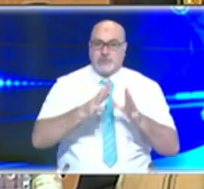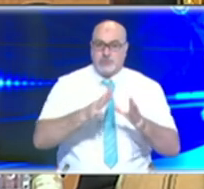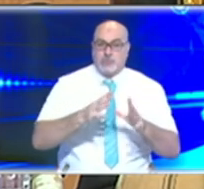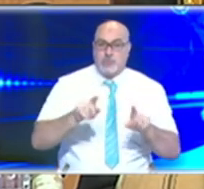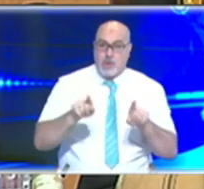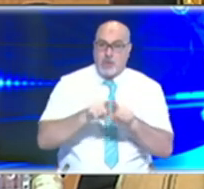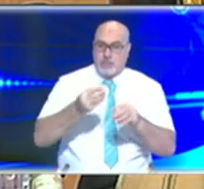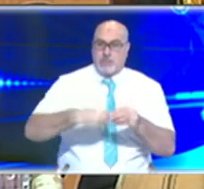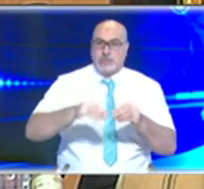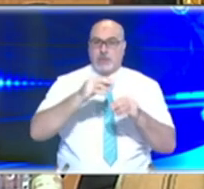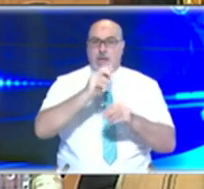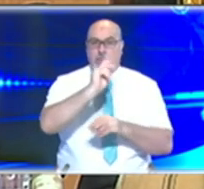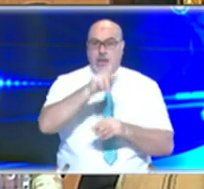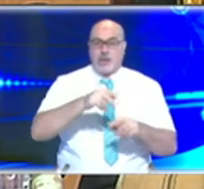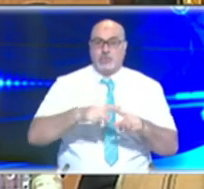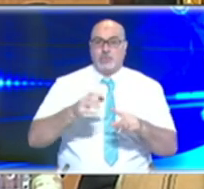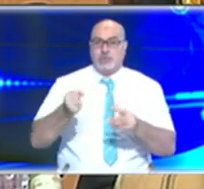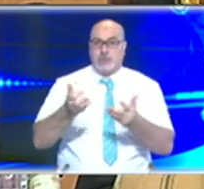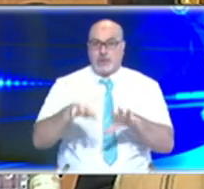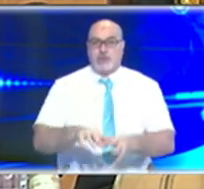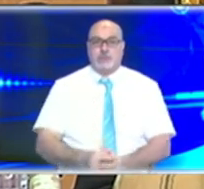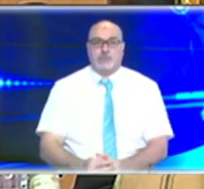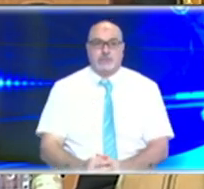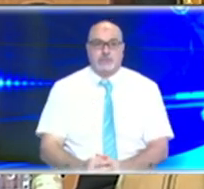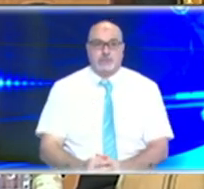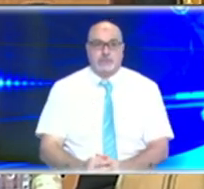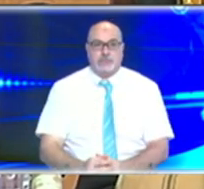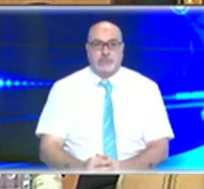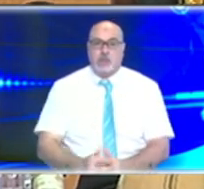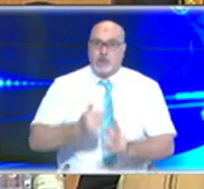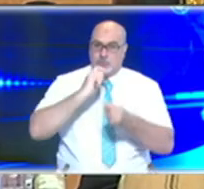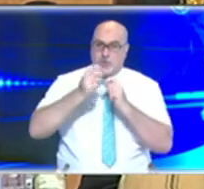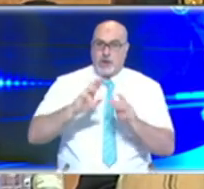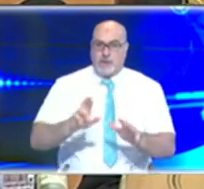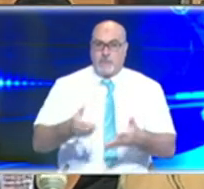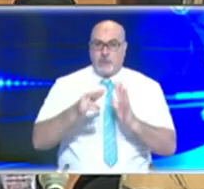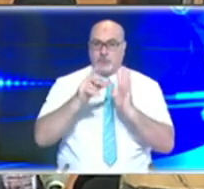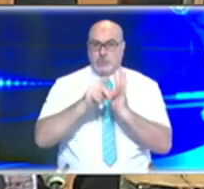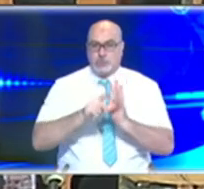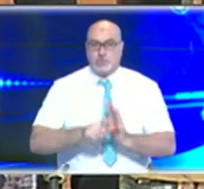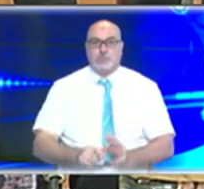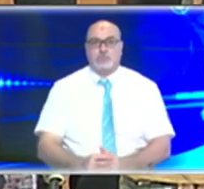البرلمان بغرفتيه في مناقشة الدستور في مناقشة تعديل الدستور